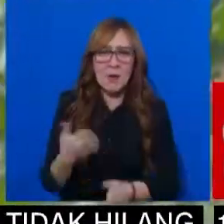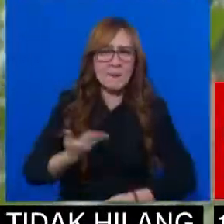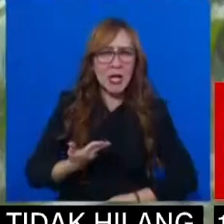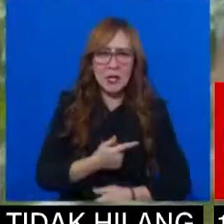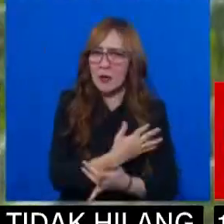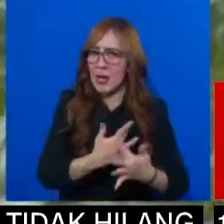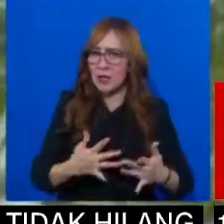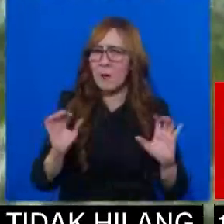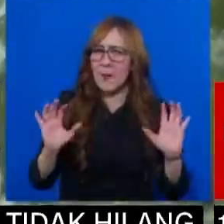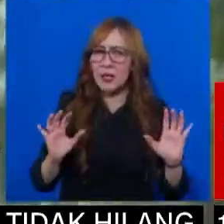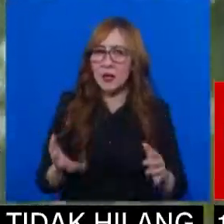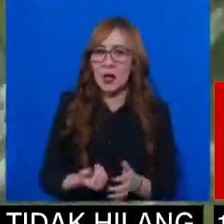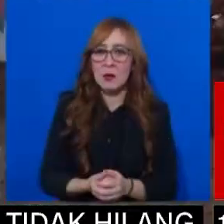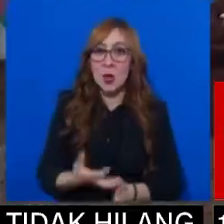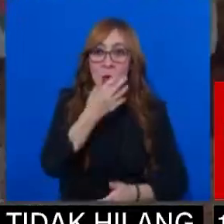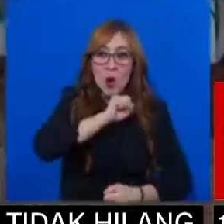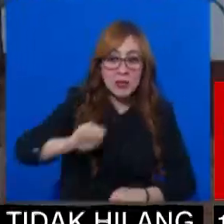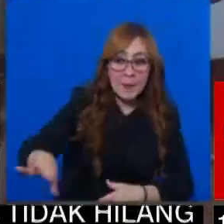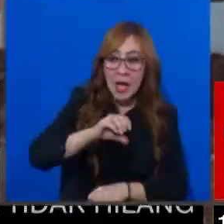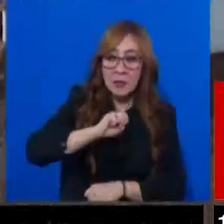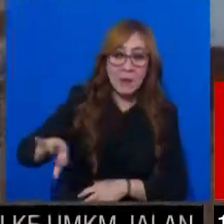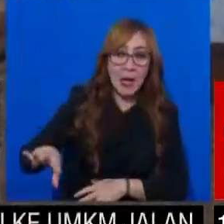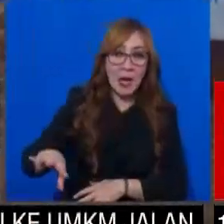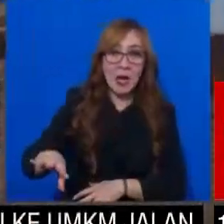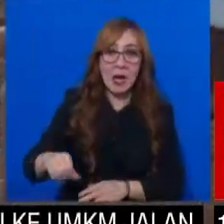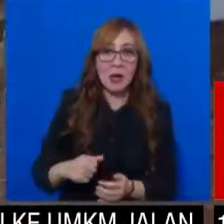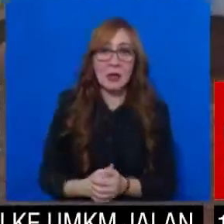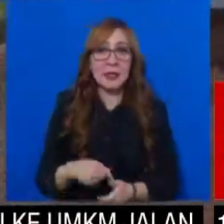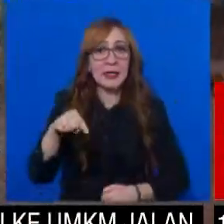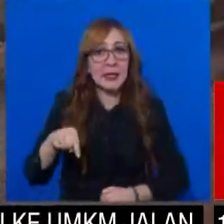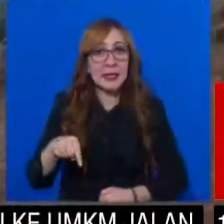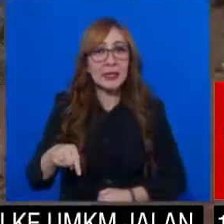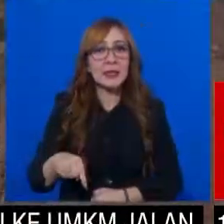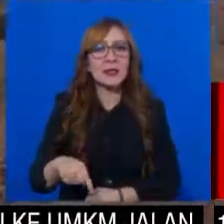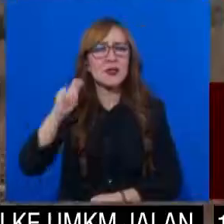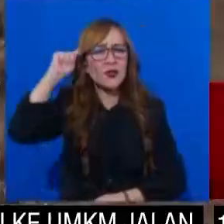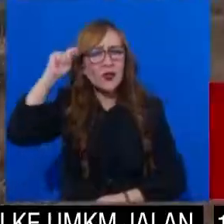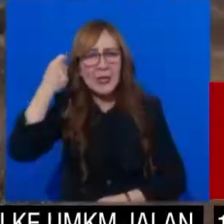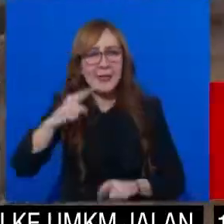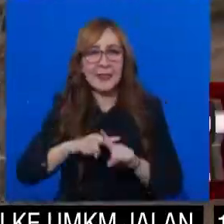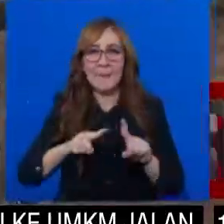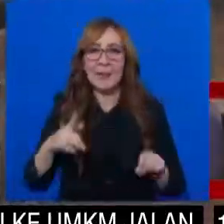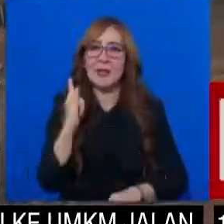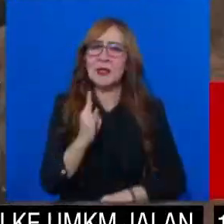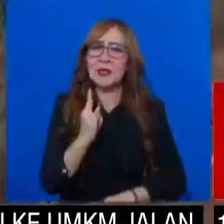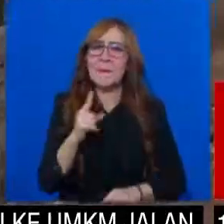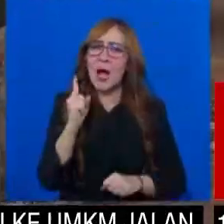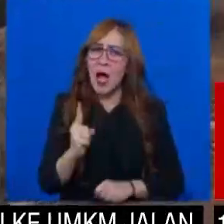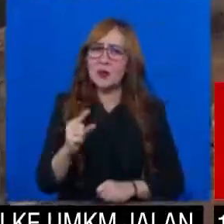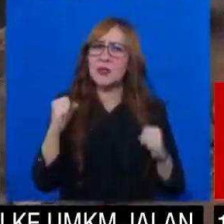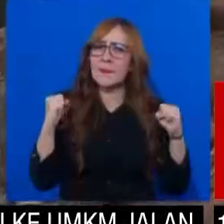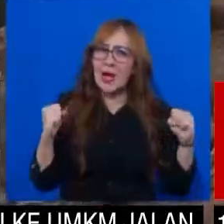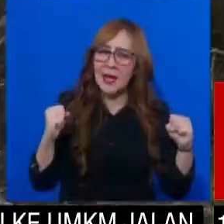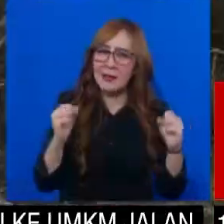ke bawah kolong tol Becakayu. Mengatasinya ini bukanlah perkara gampang, namun harus tetap bertahan dan mulai